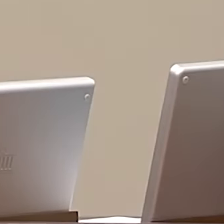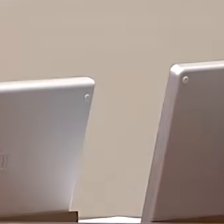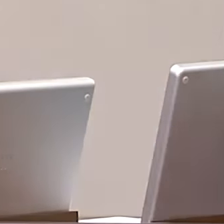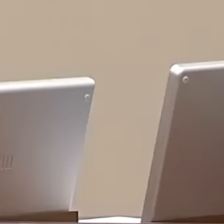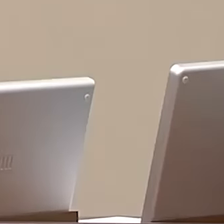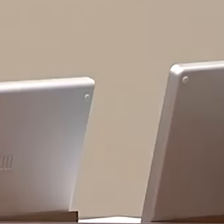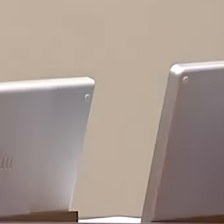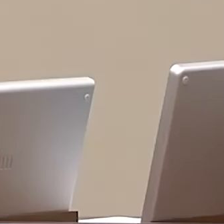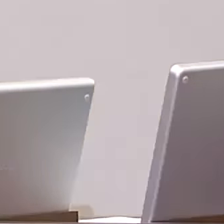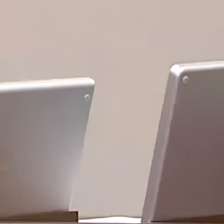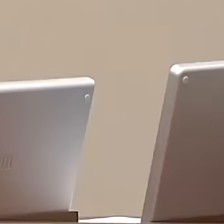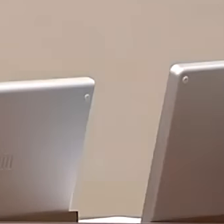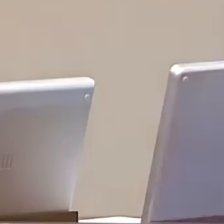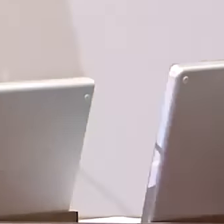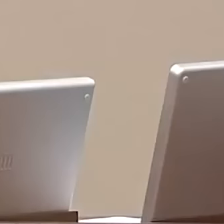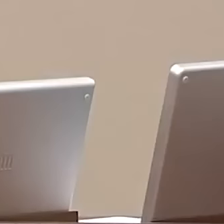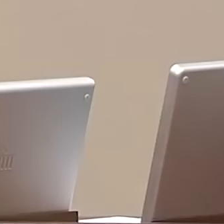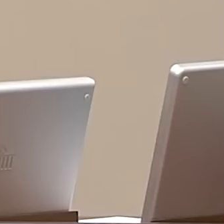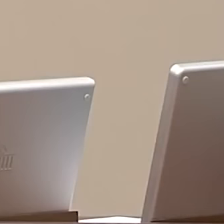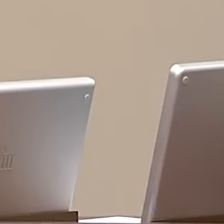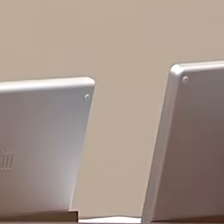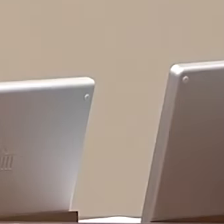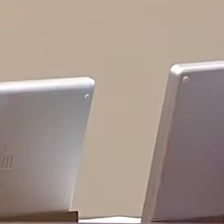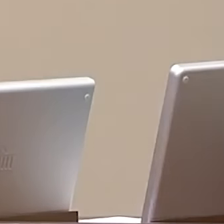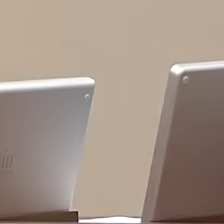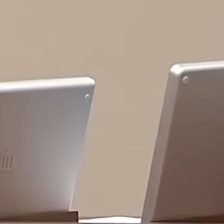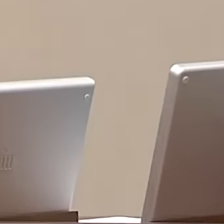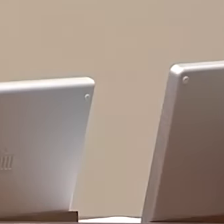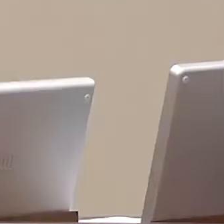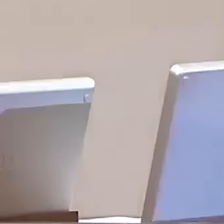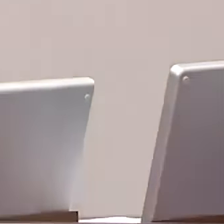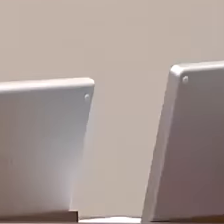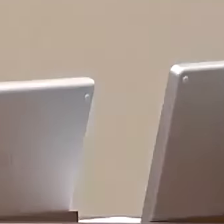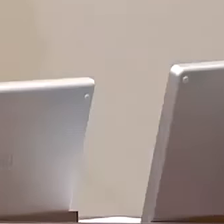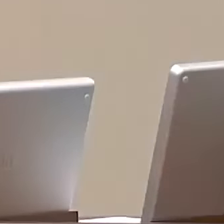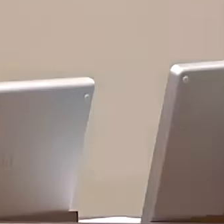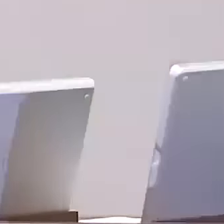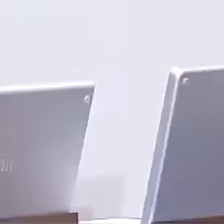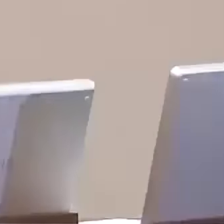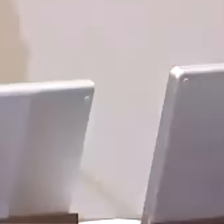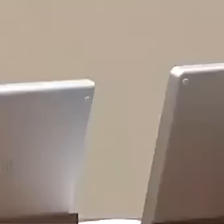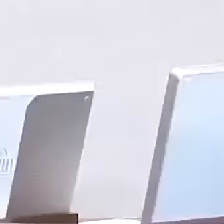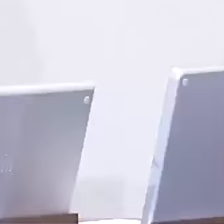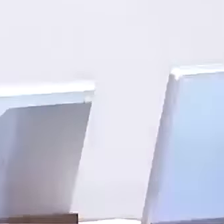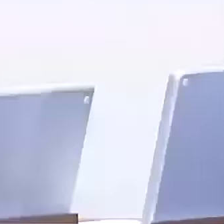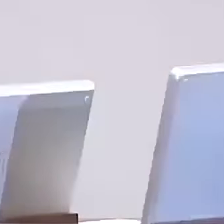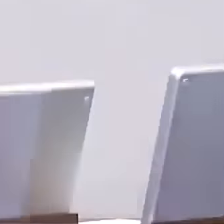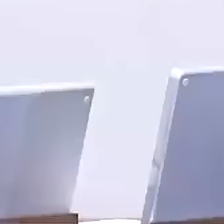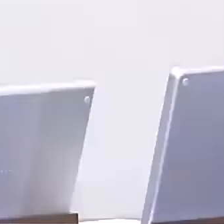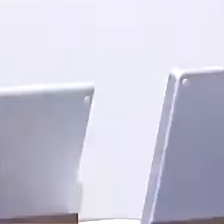198표, 부 102표로서 부결되었음을 선포합니다.